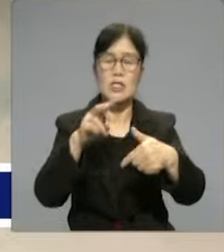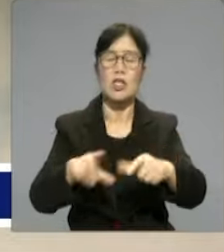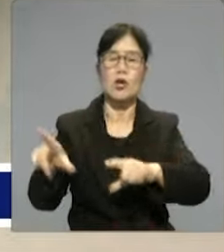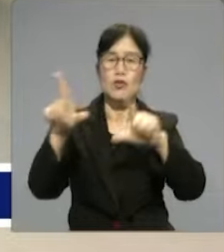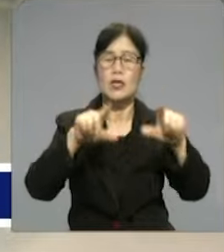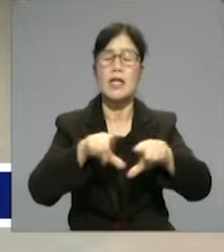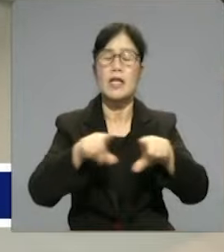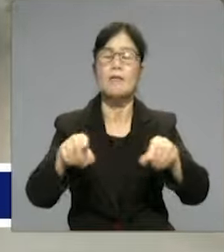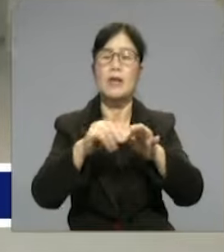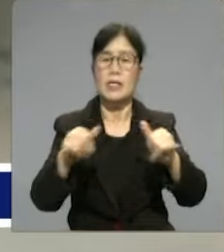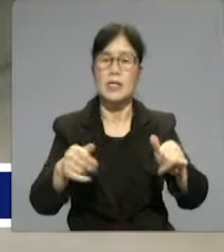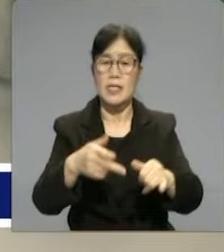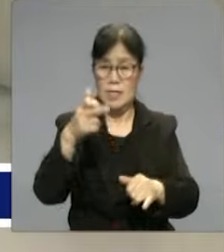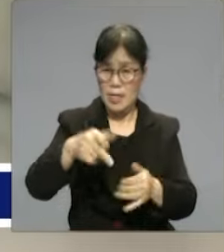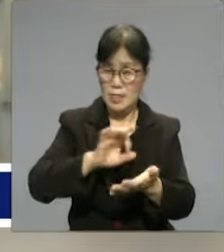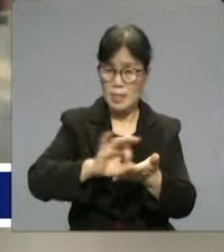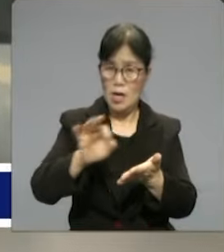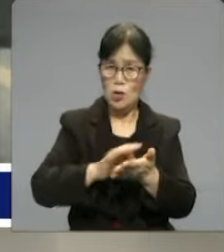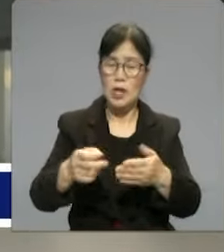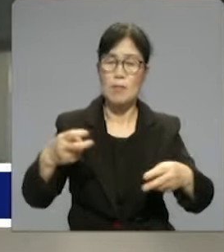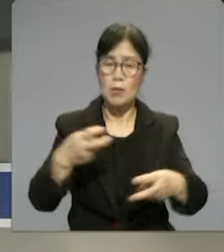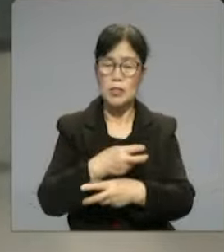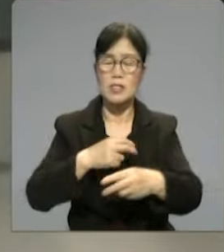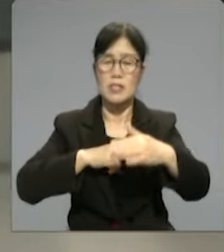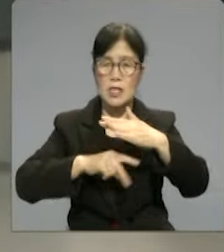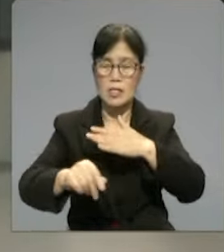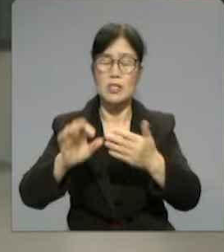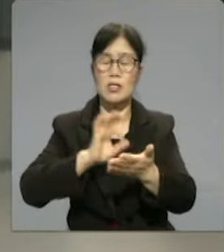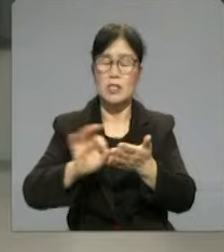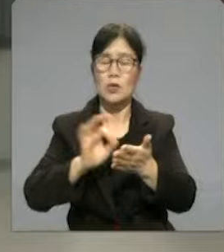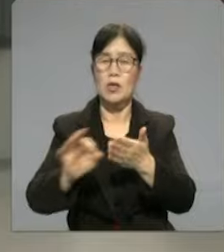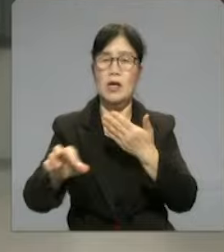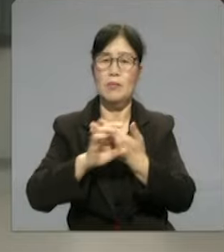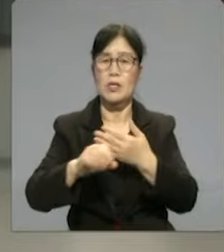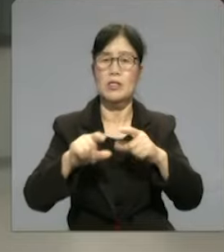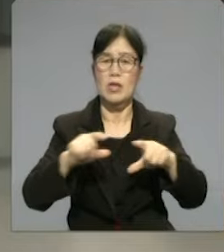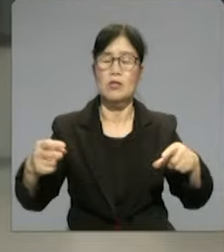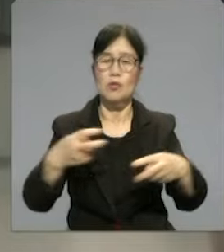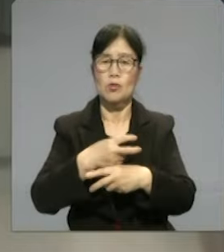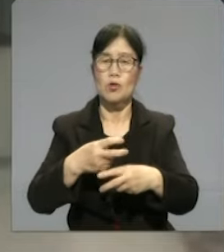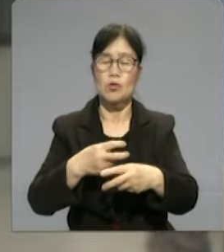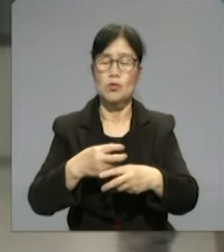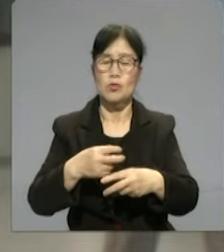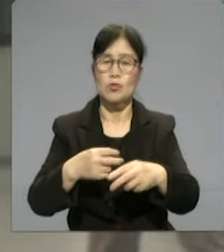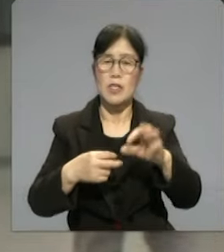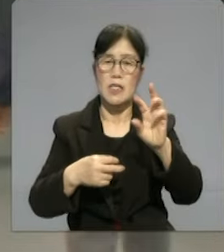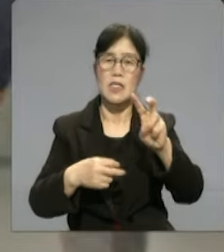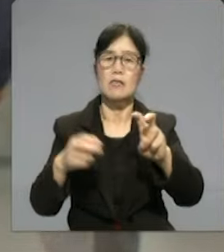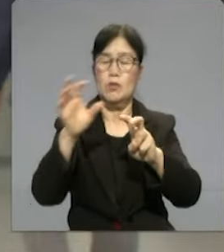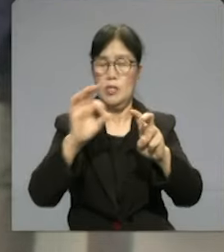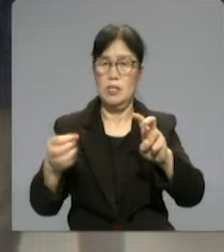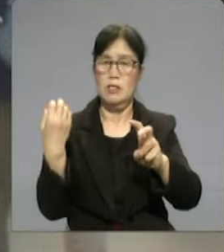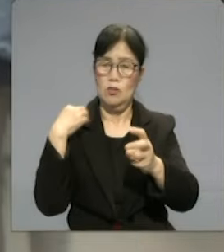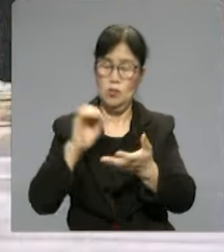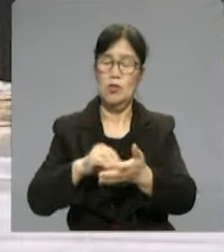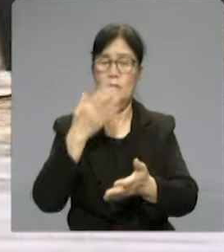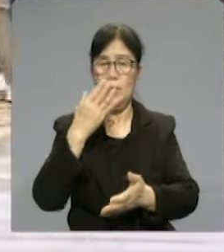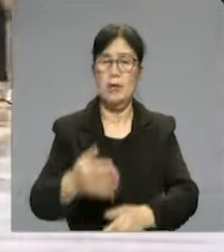거주하는 일반인이 이 카드를 사용해 버스나 지하철을 이용하면 대중교통 요금의 20%를 돌려받을 수 있습니다.